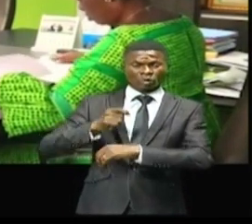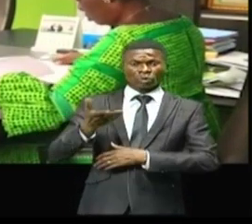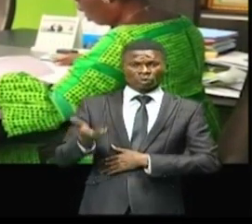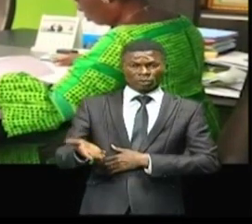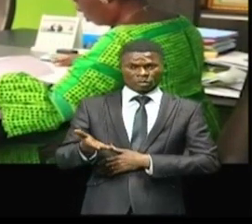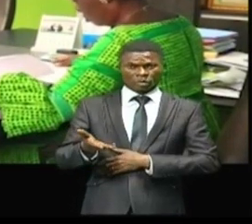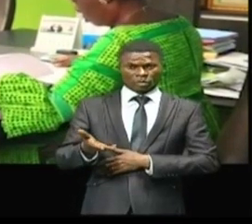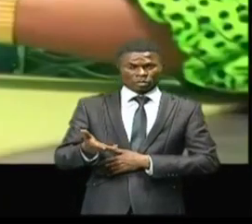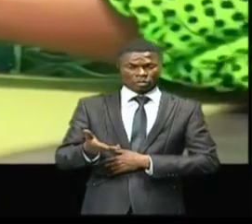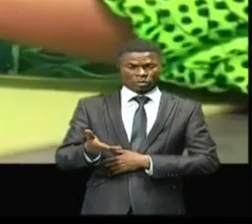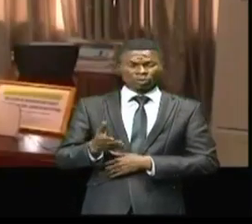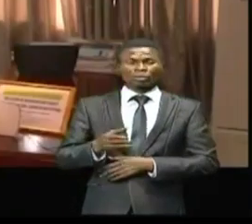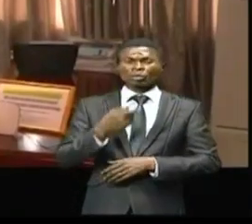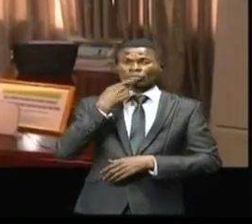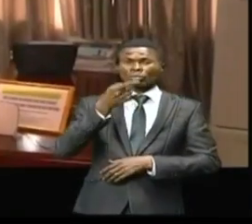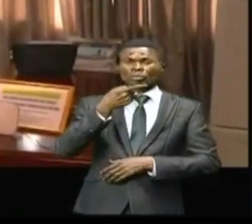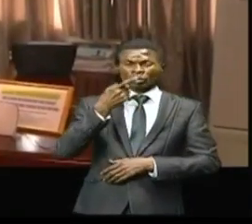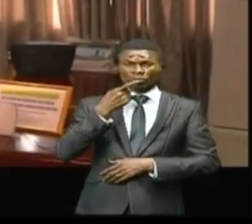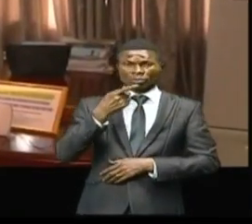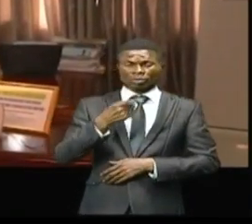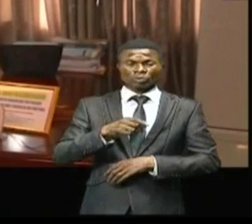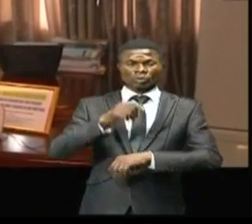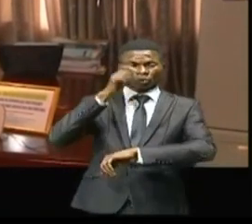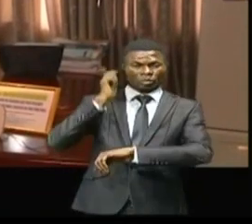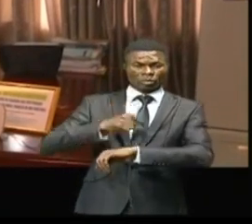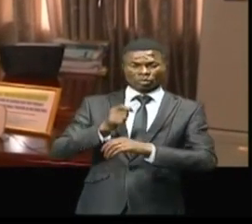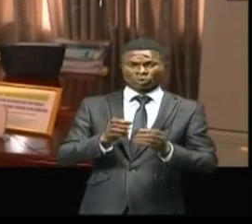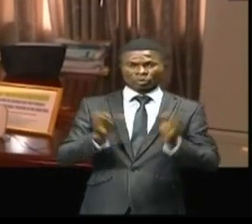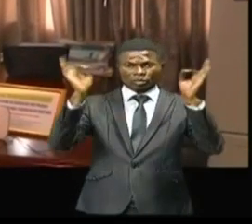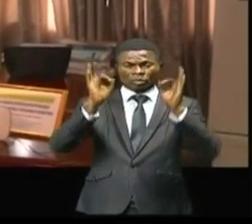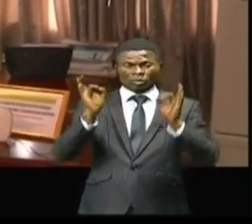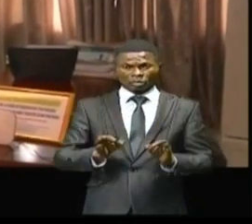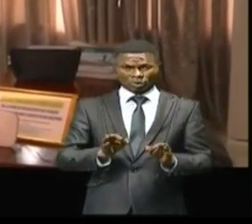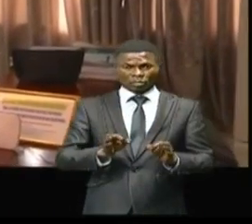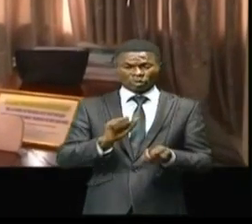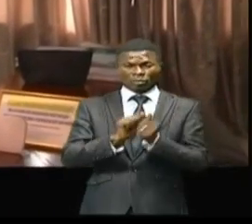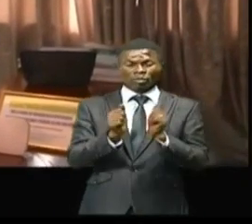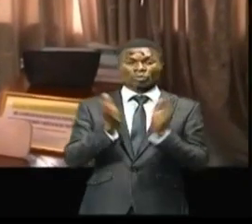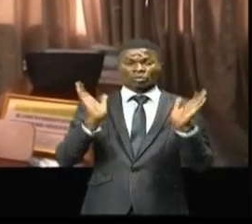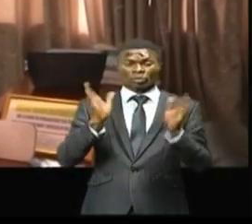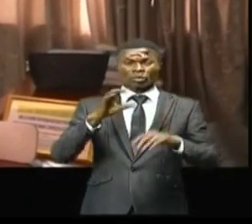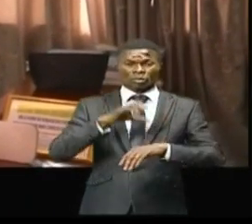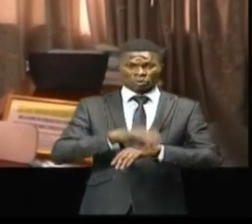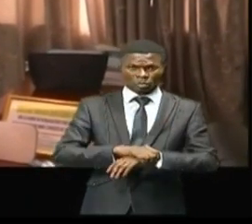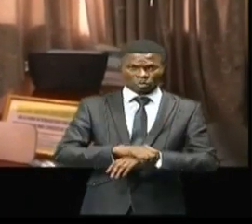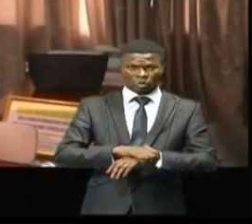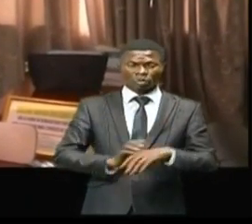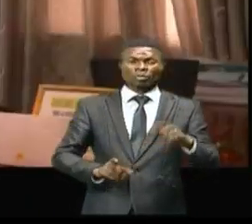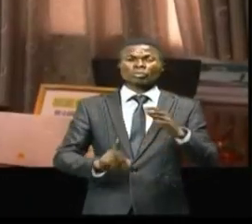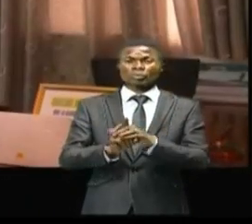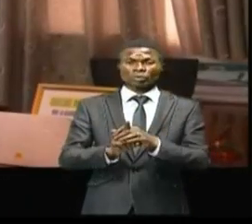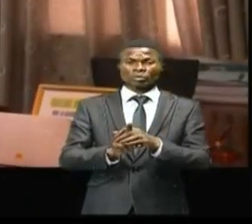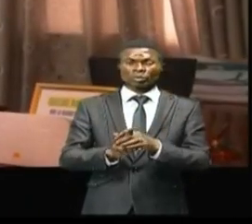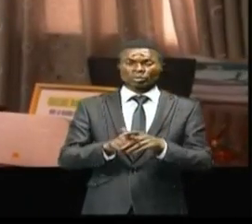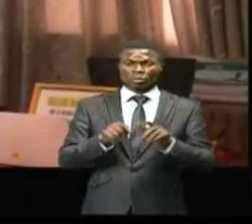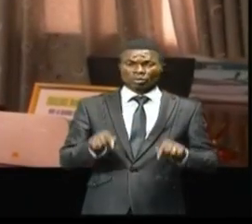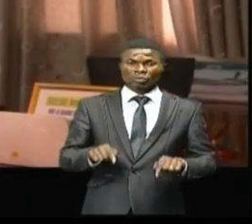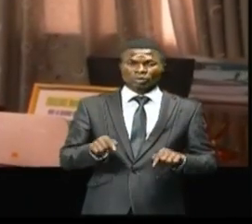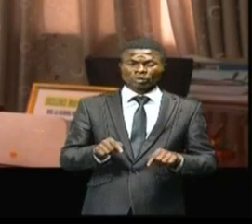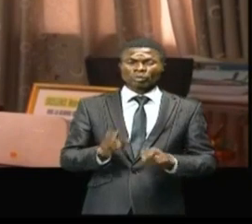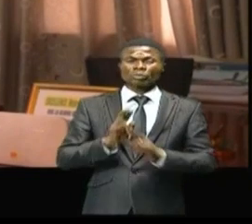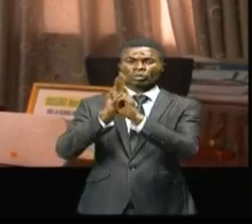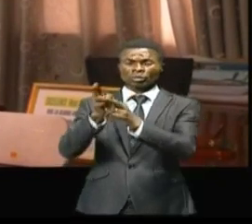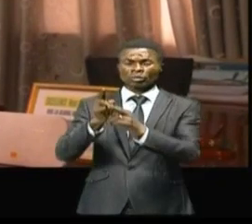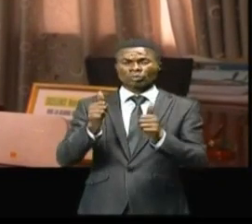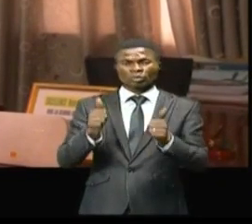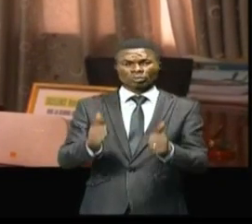et la préconisé la tenue des audiences foraines et en procédure des flagrances qui apparaît pour leur une